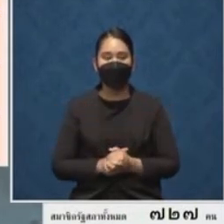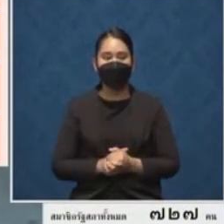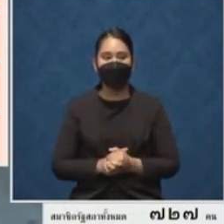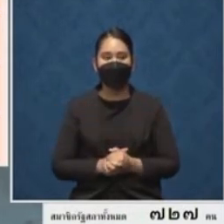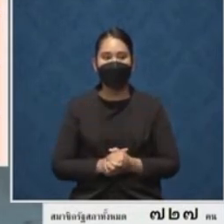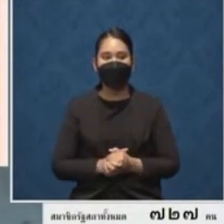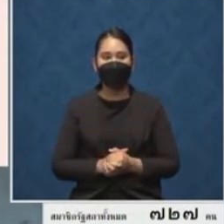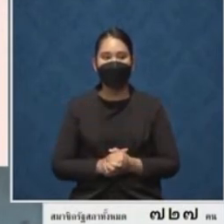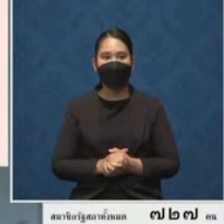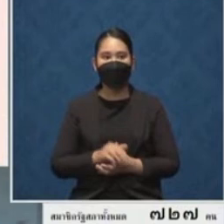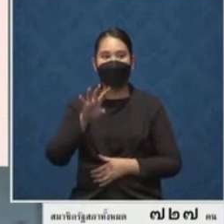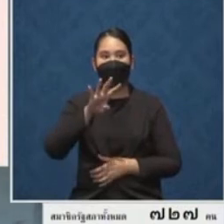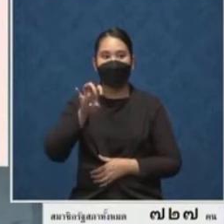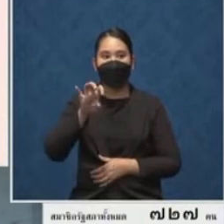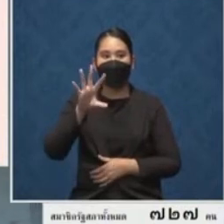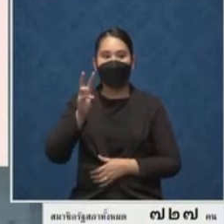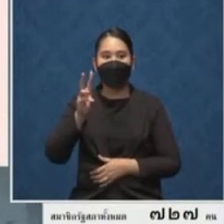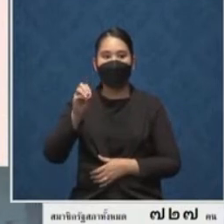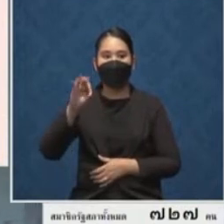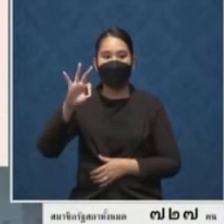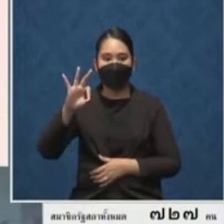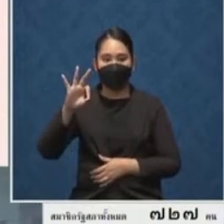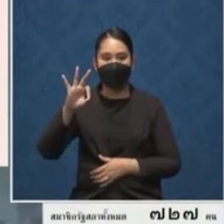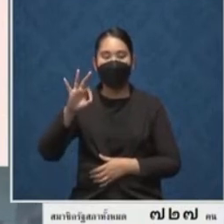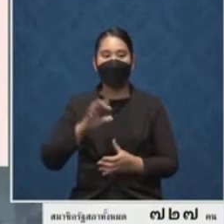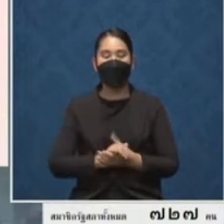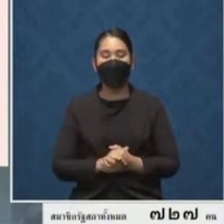469พลเอกวิชิตยาทิพย์